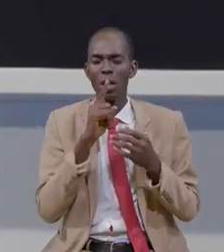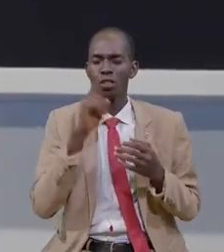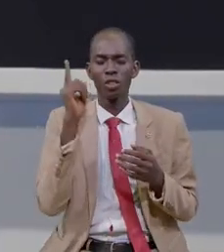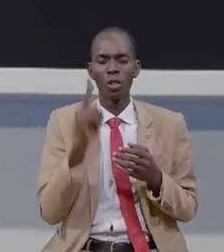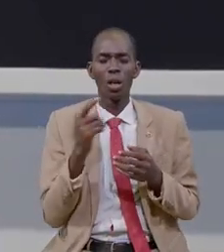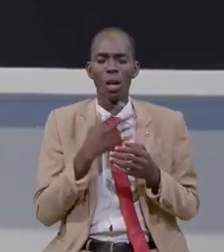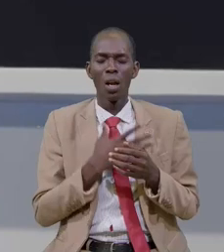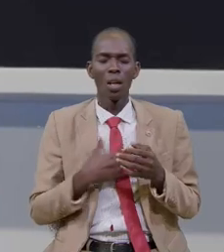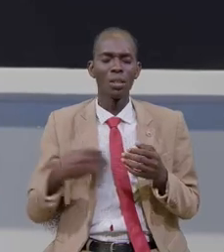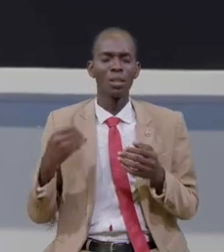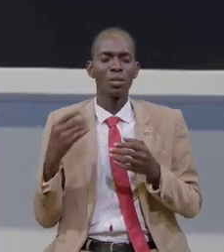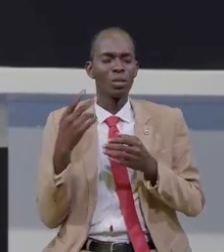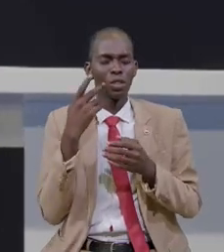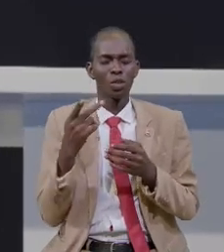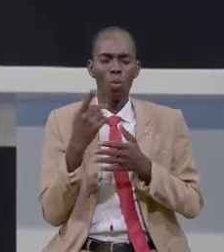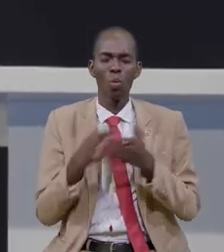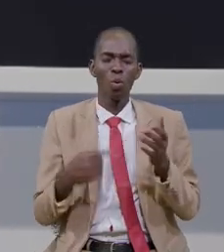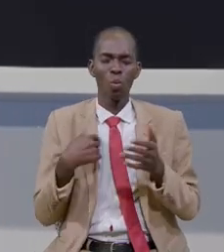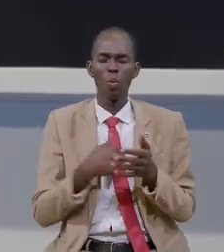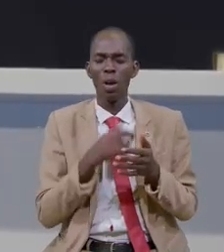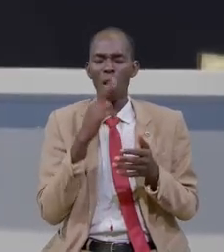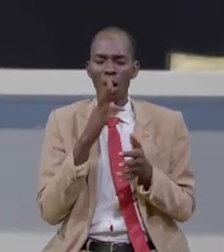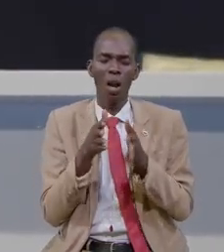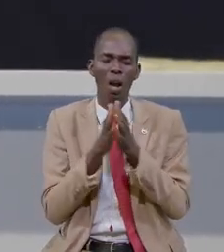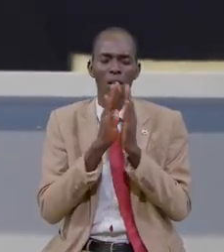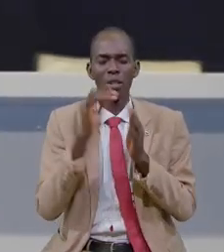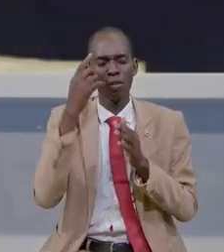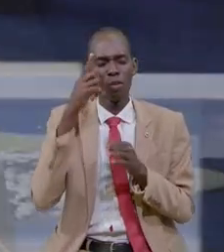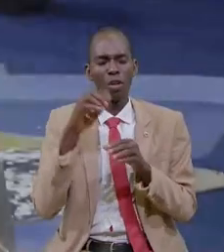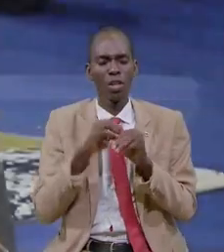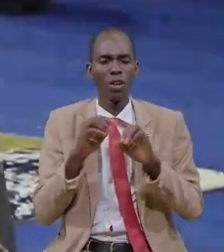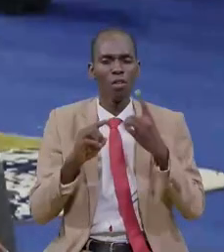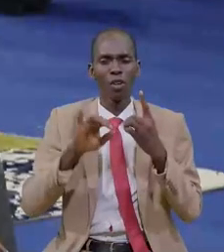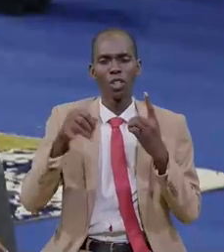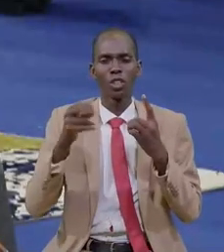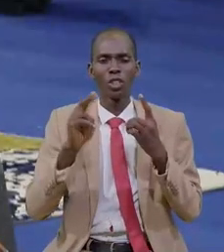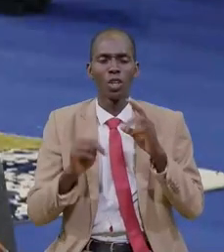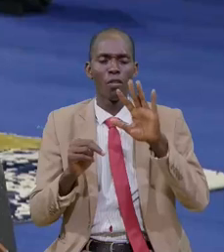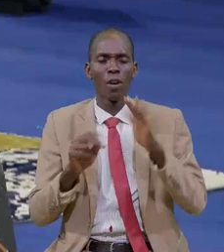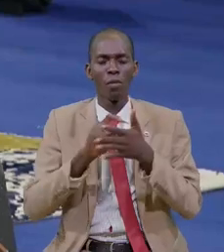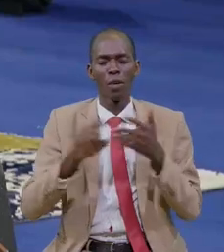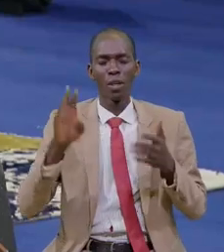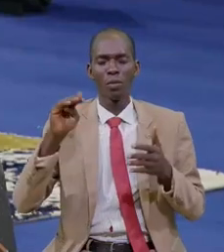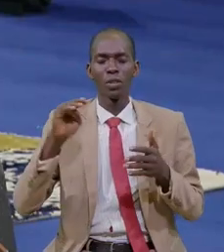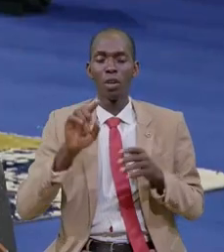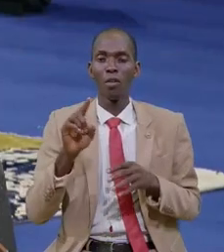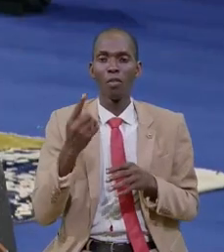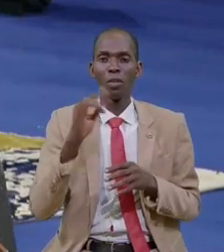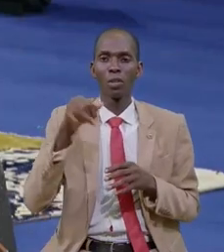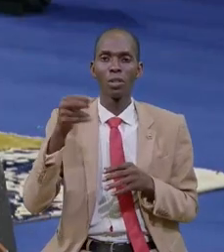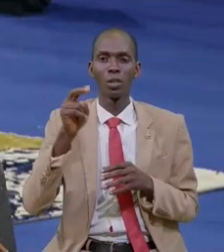donne ce que nous demandons. En 1 Jean, au chapitre 5, verset 14. 1